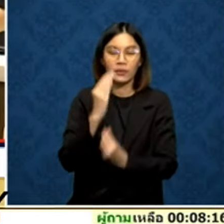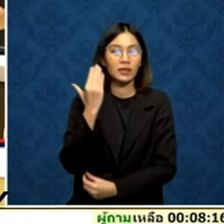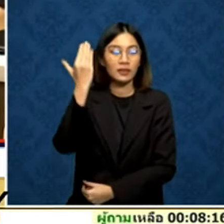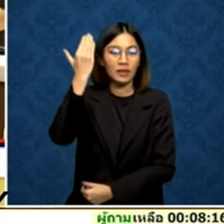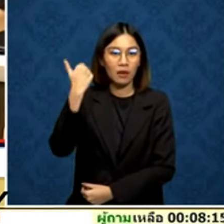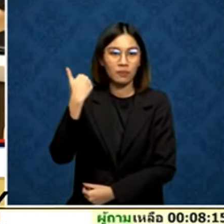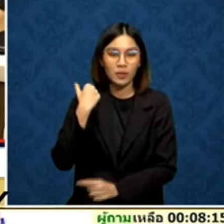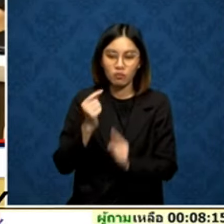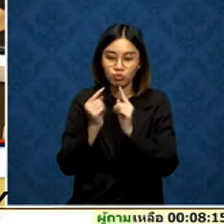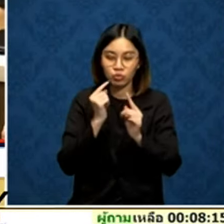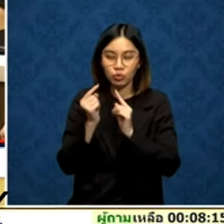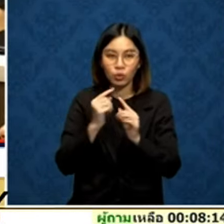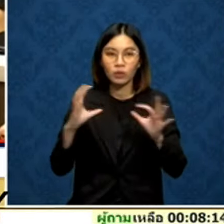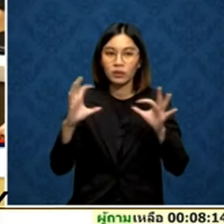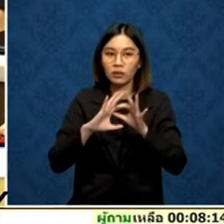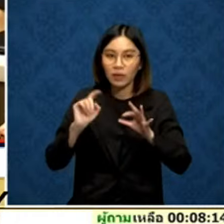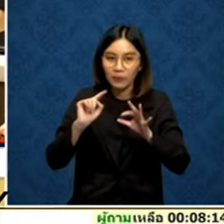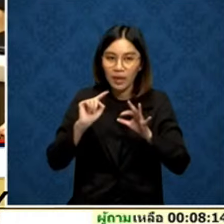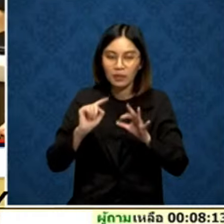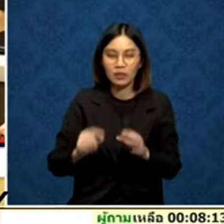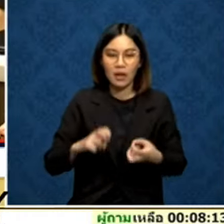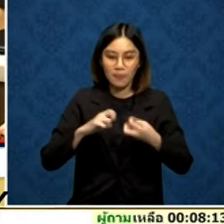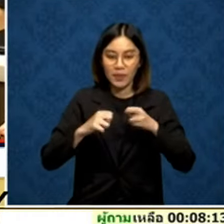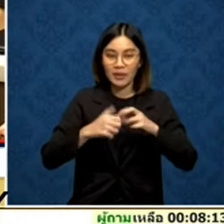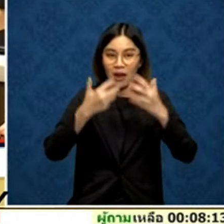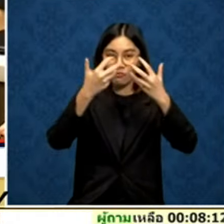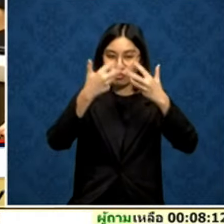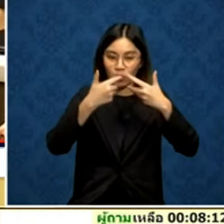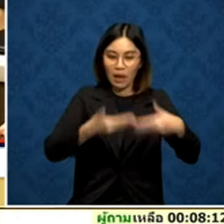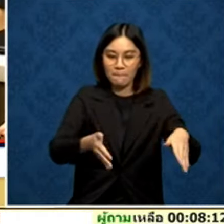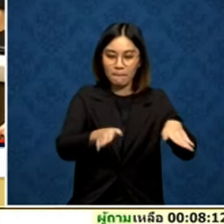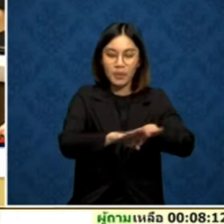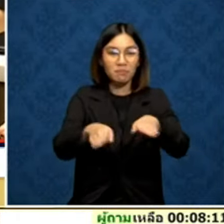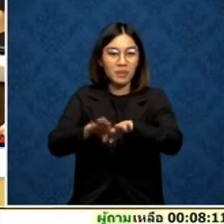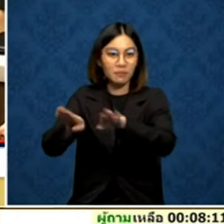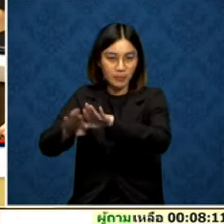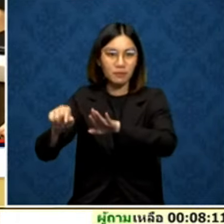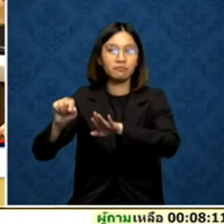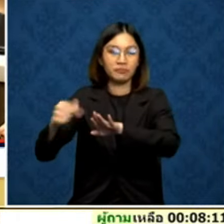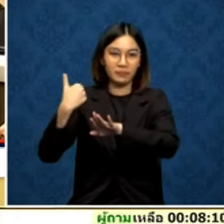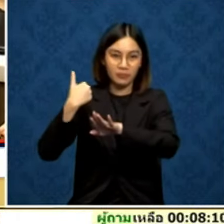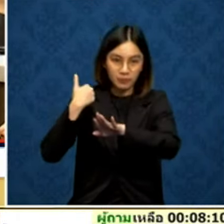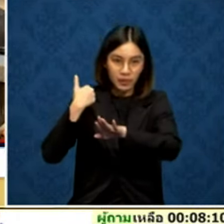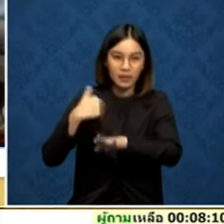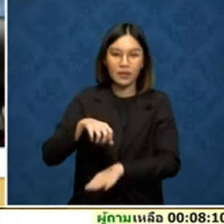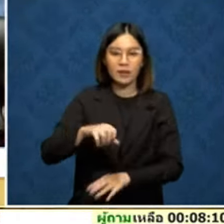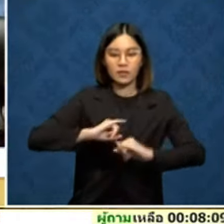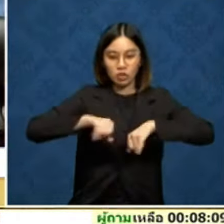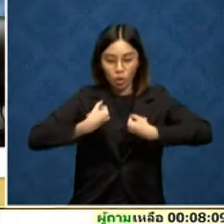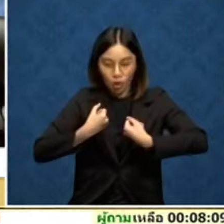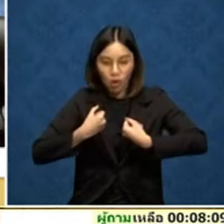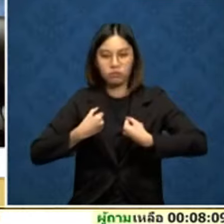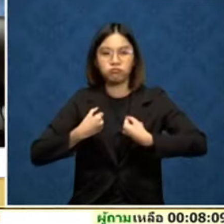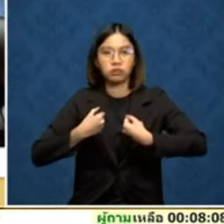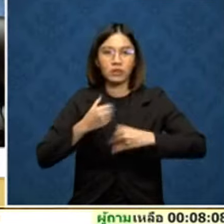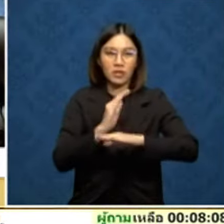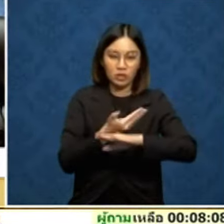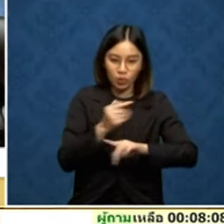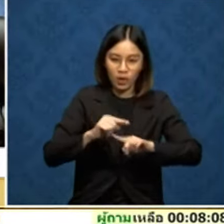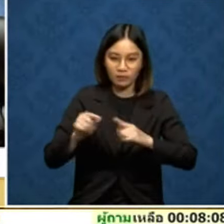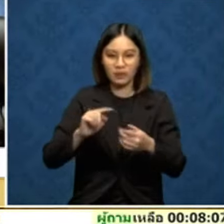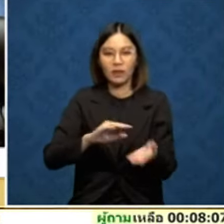ะมีการพูดถึงเรื่องของปัญหาที่มีโรงงานปิดกิจการเป็นจำนวนมากนะคะแล้วก็มี SME ทยอยล่มหายตายจากกันไ